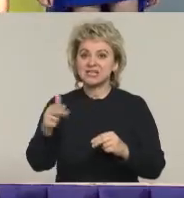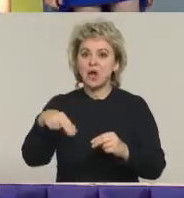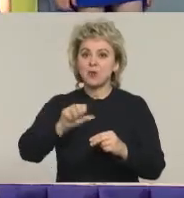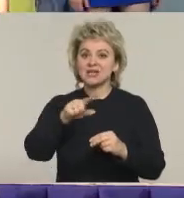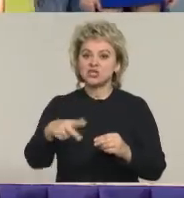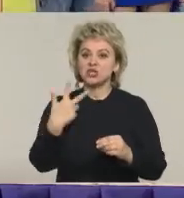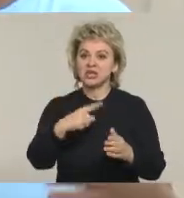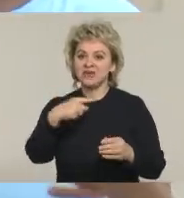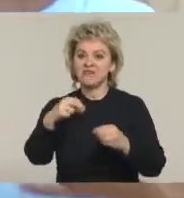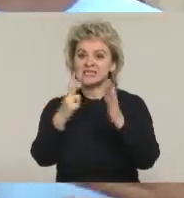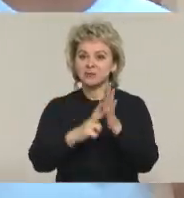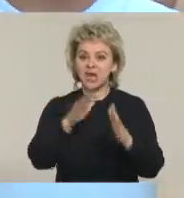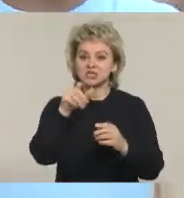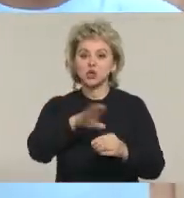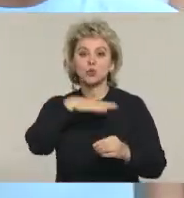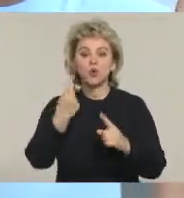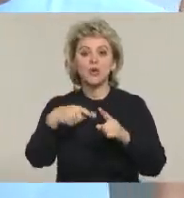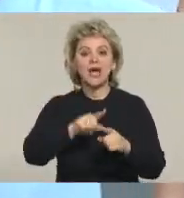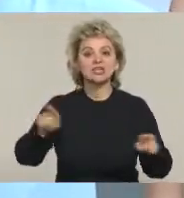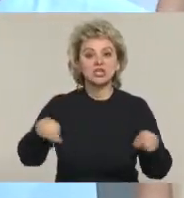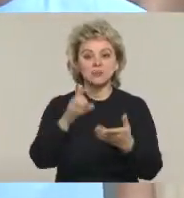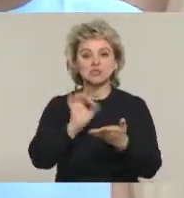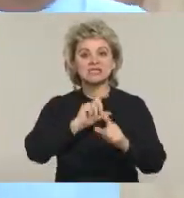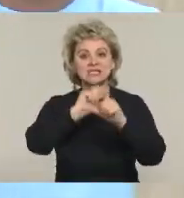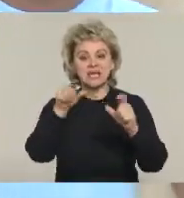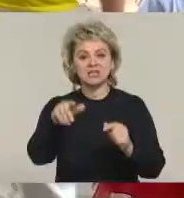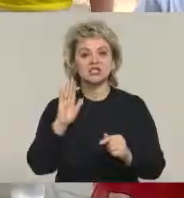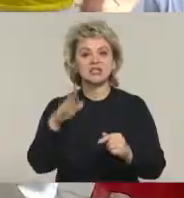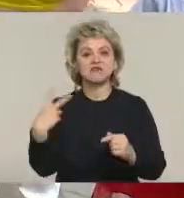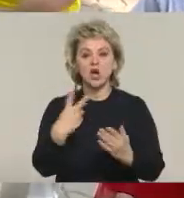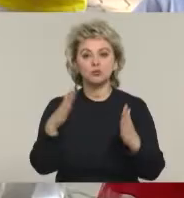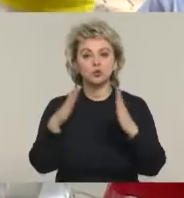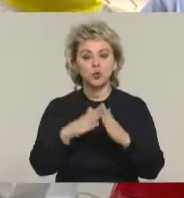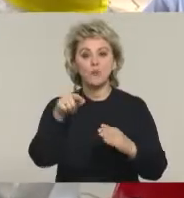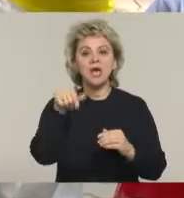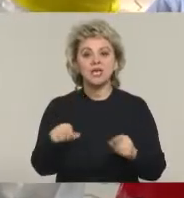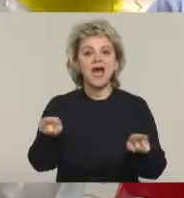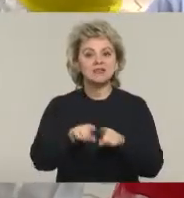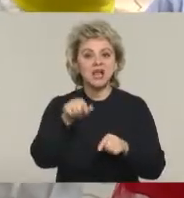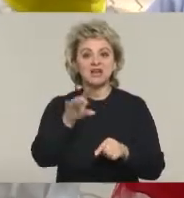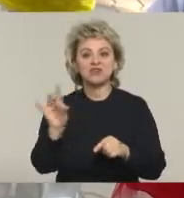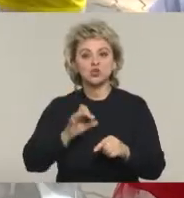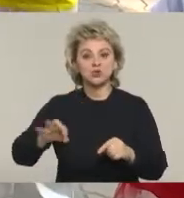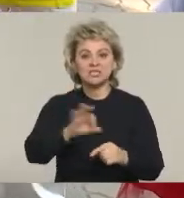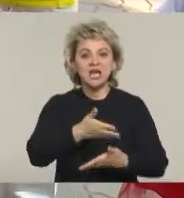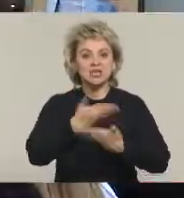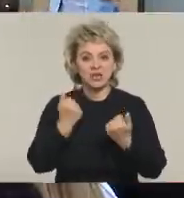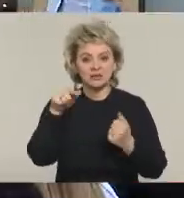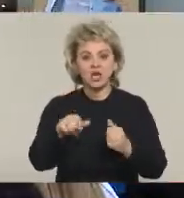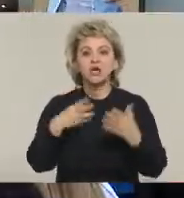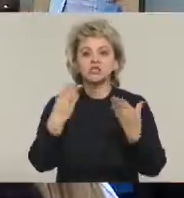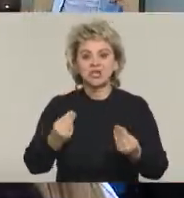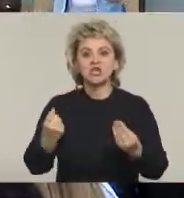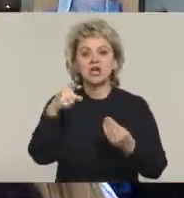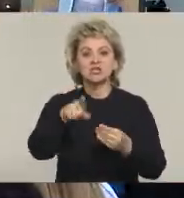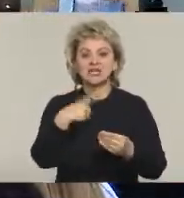от 3 до 18 лет. Для многих этот реабилитационный центр стал вторым домом, и аналогов ему в Ростовской области нет. В день